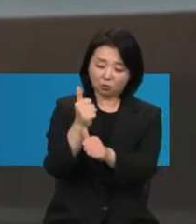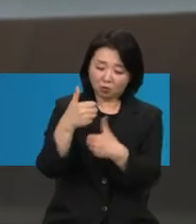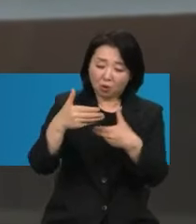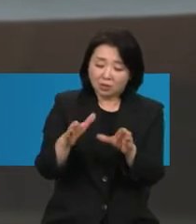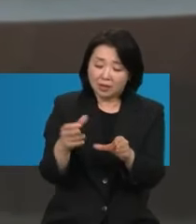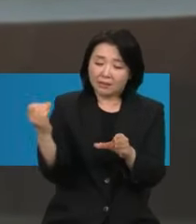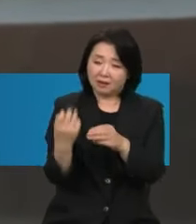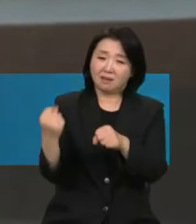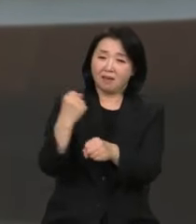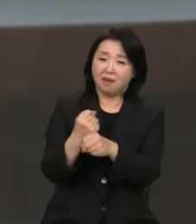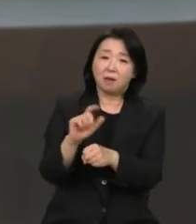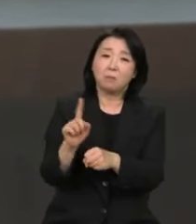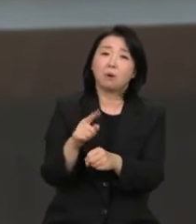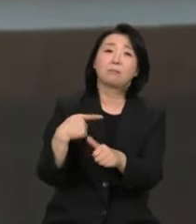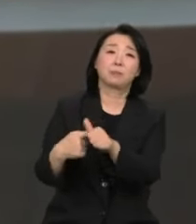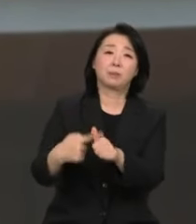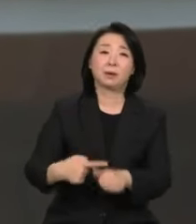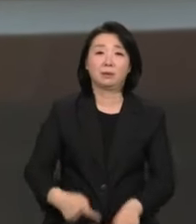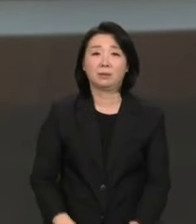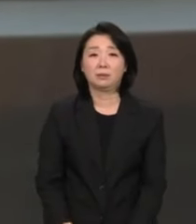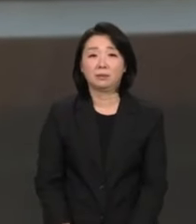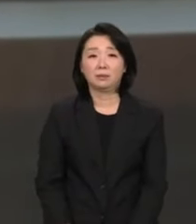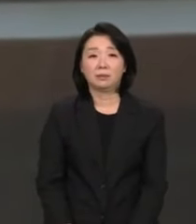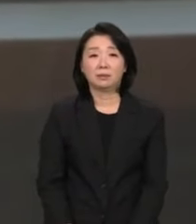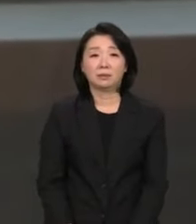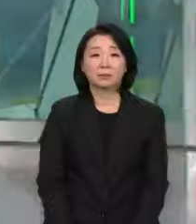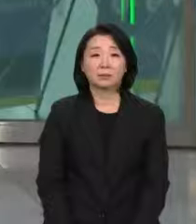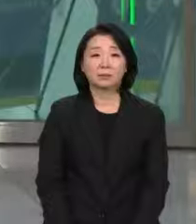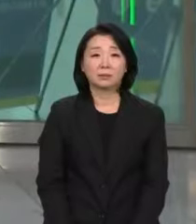야당 지적이 나왔습니다. 김태영 기자입니다.